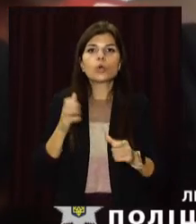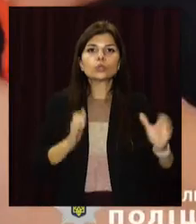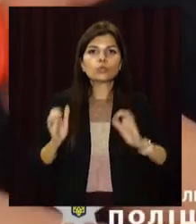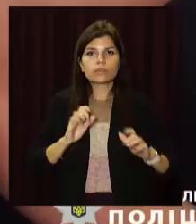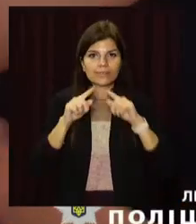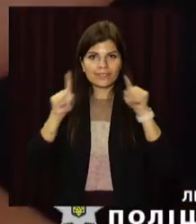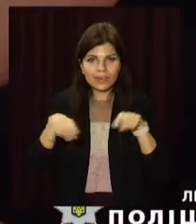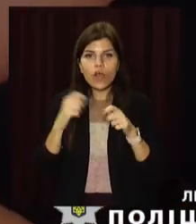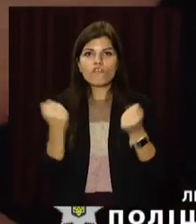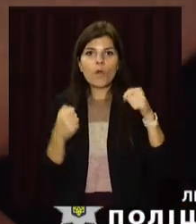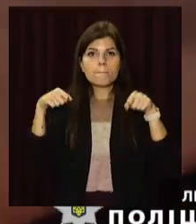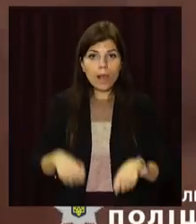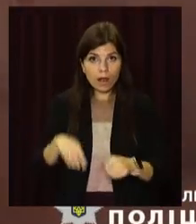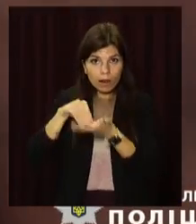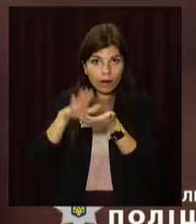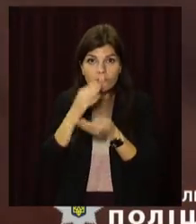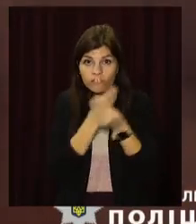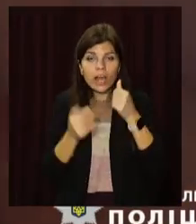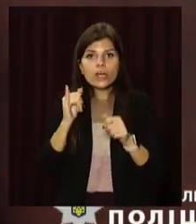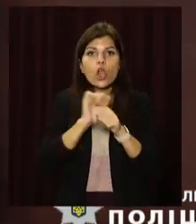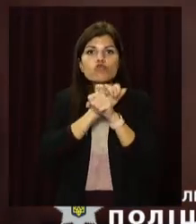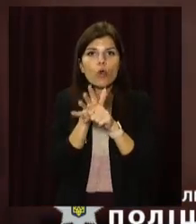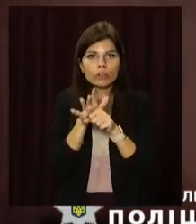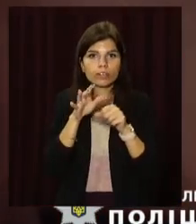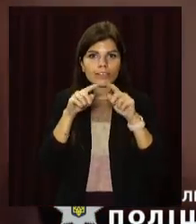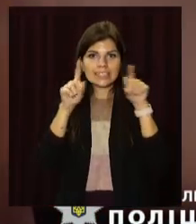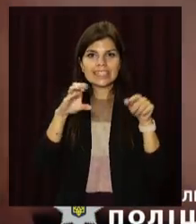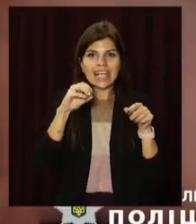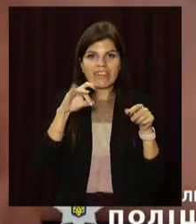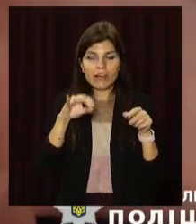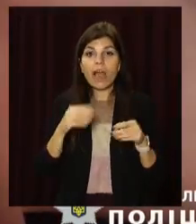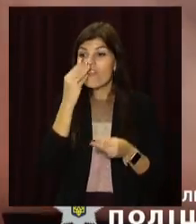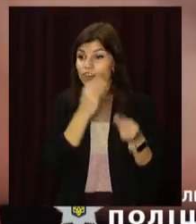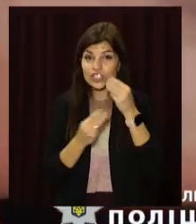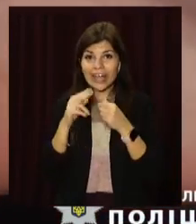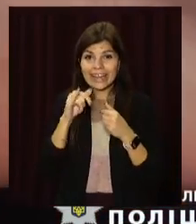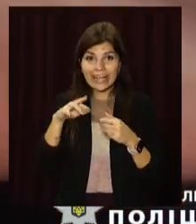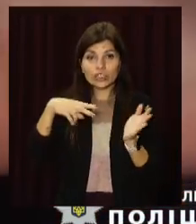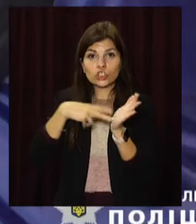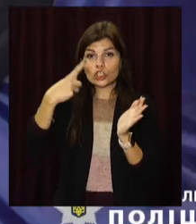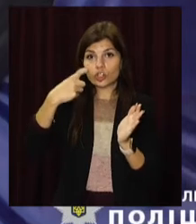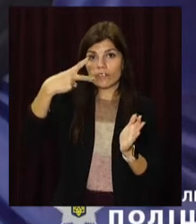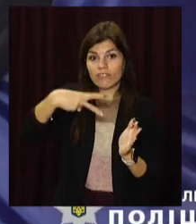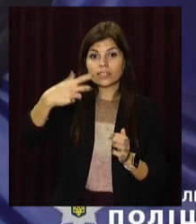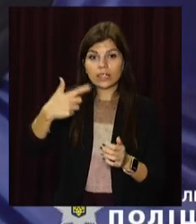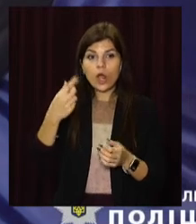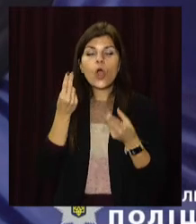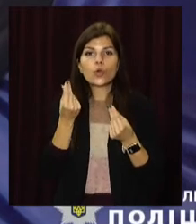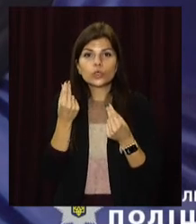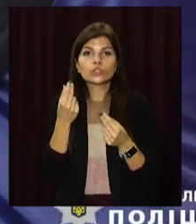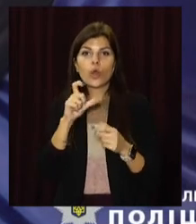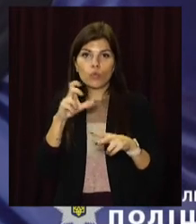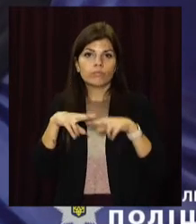студентський квиток, водійське посвідчення та навіть ковід-сертифікат. Коштувала фальшива «Дія» 120 гривень. Гроші